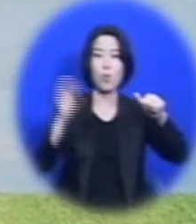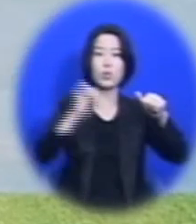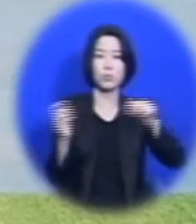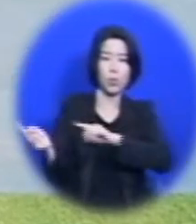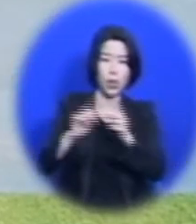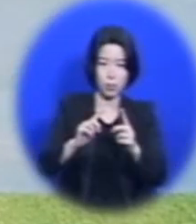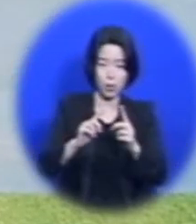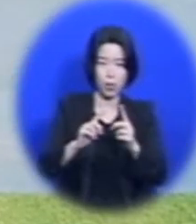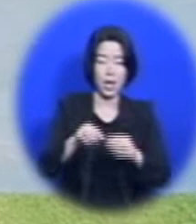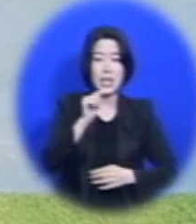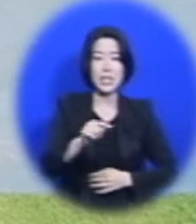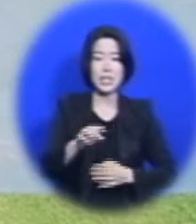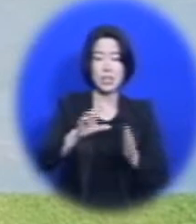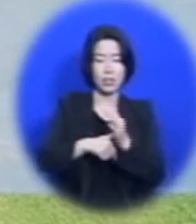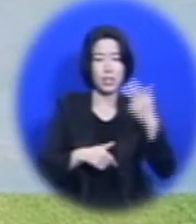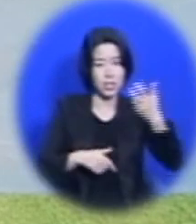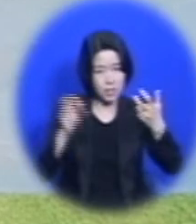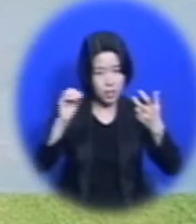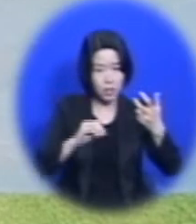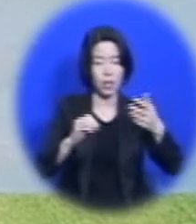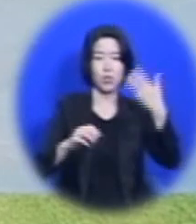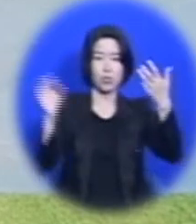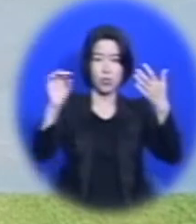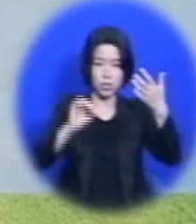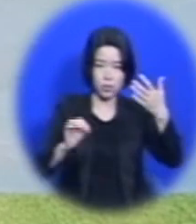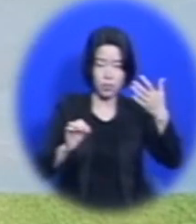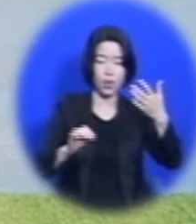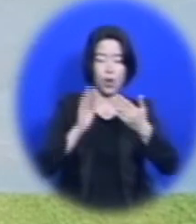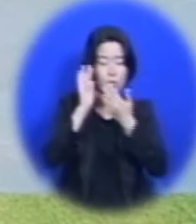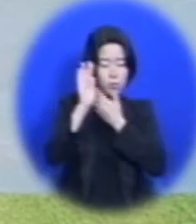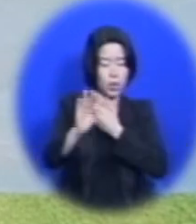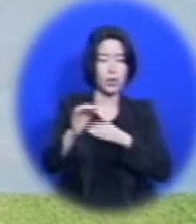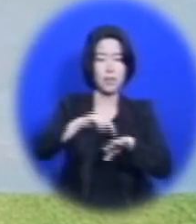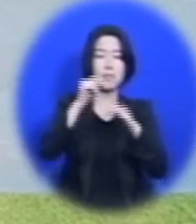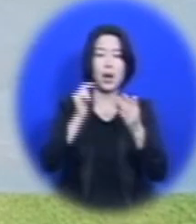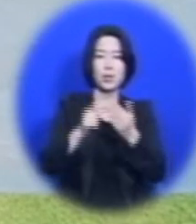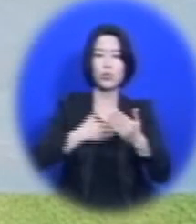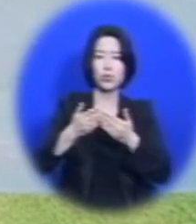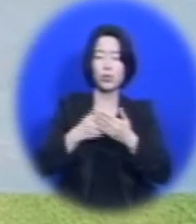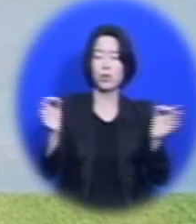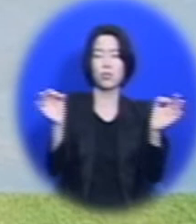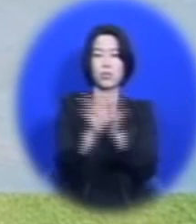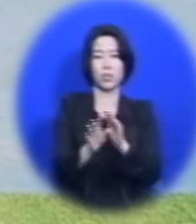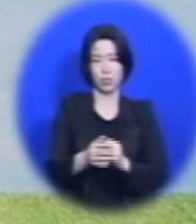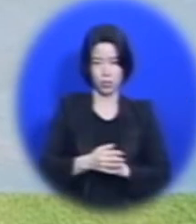돼. 그렇게 70%, 90%, 나중에는 진짜 마음에 두려움이